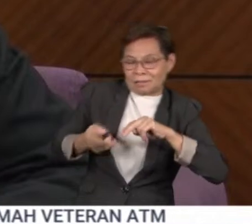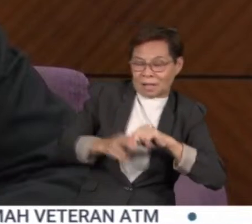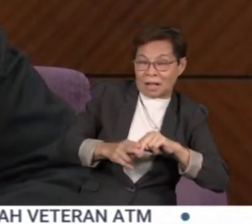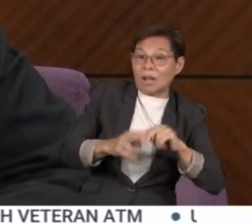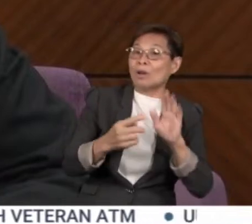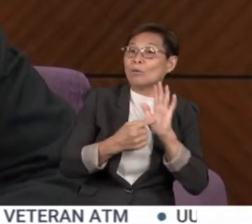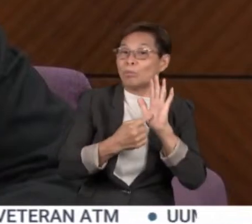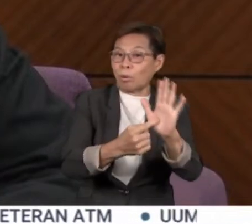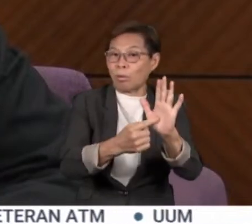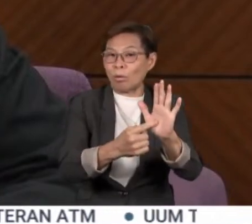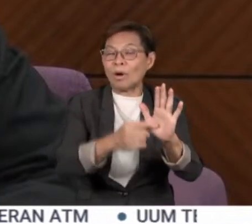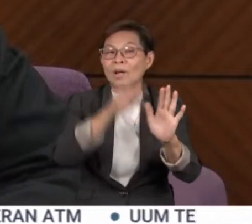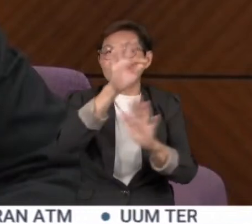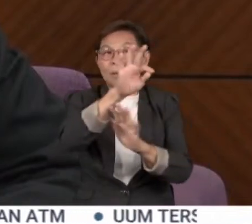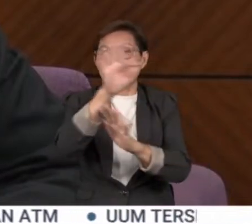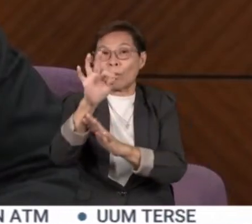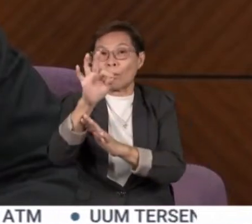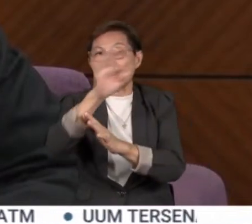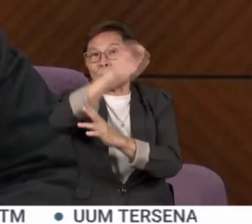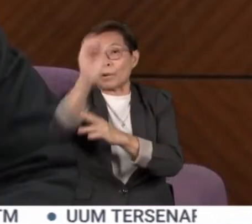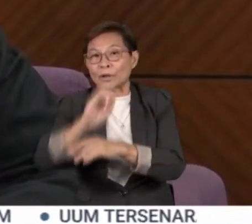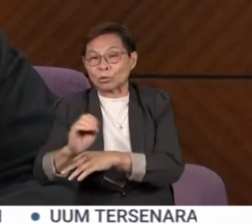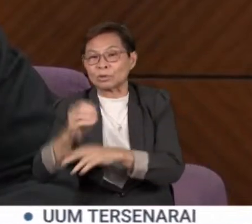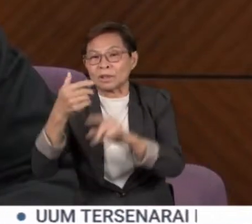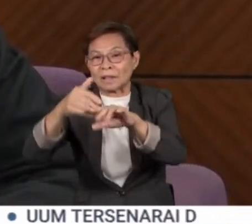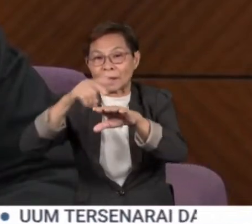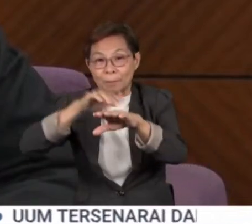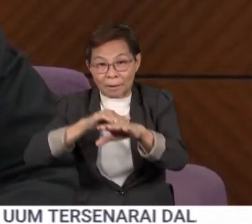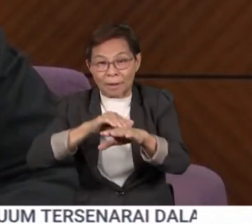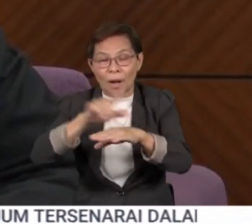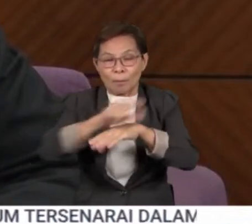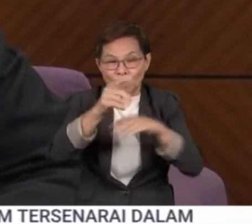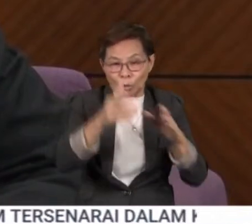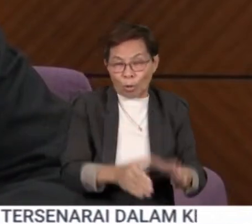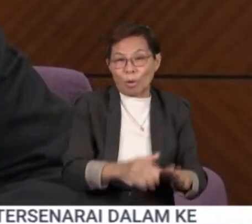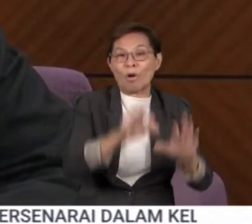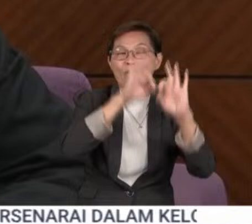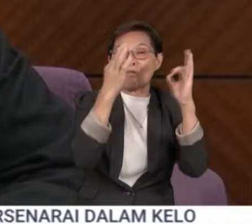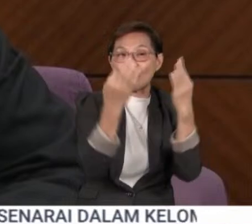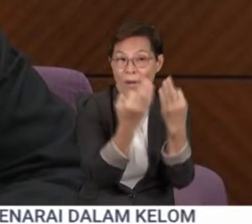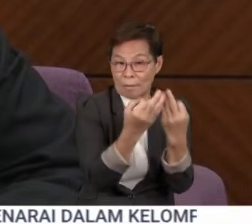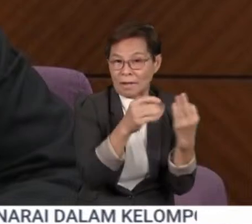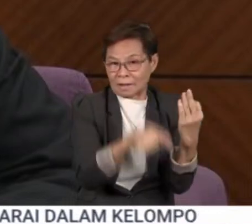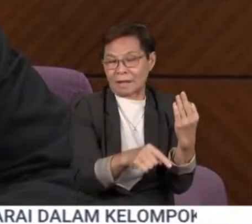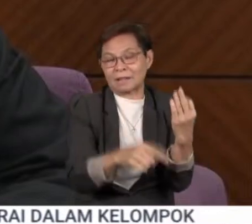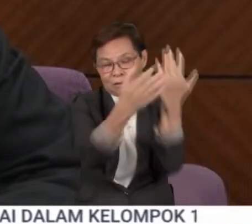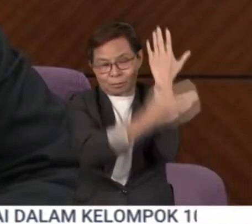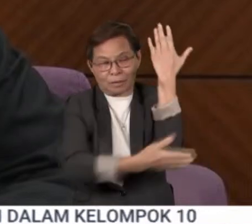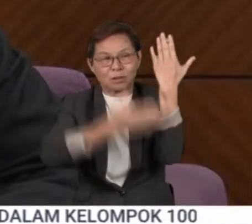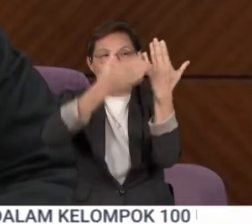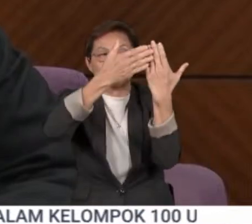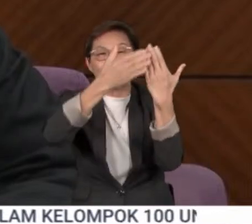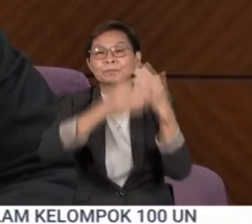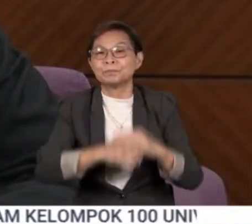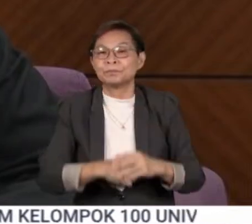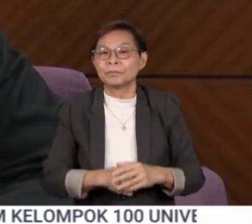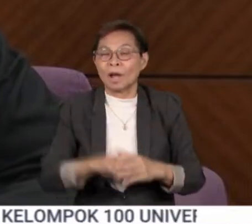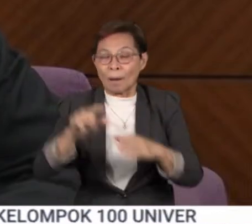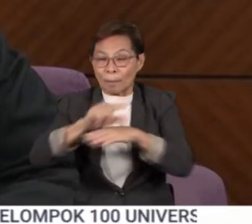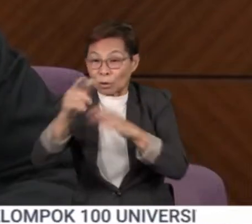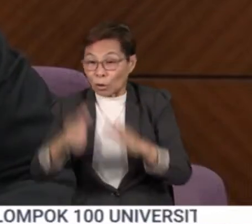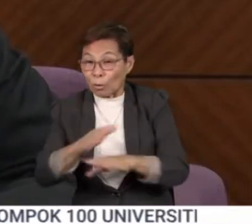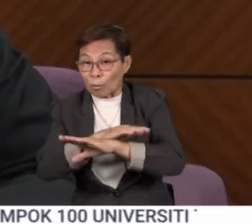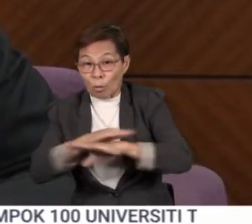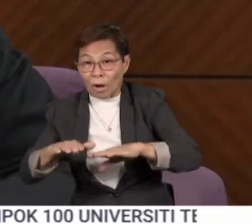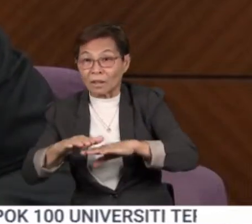Ini merupakan 99% daripada pengguna domestik yang ada di semenanjung. Pengguna